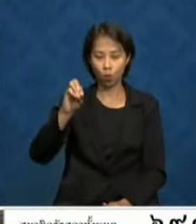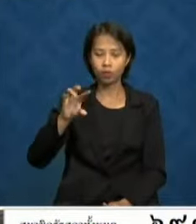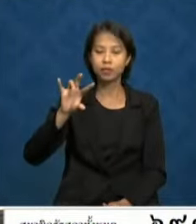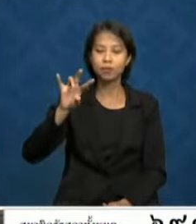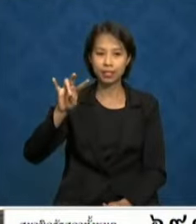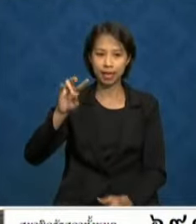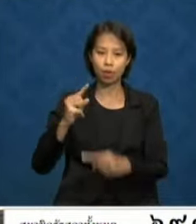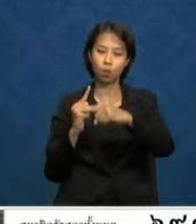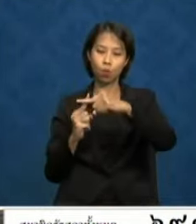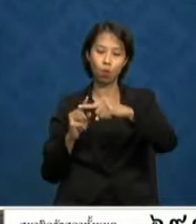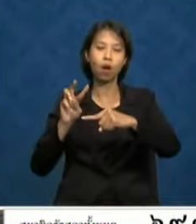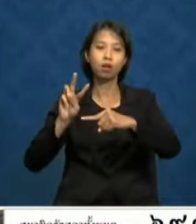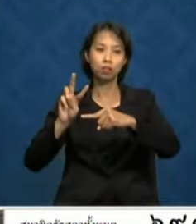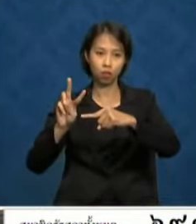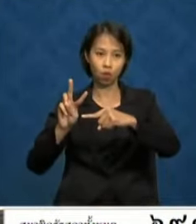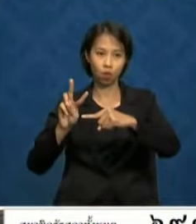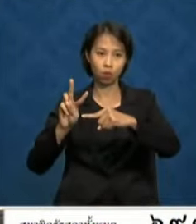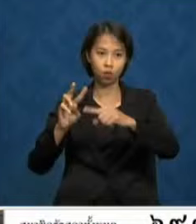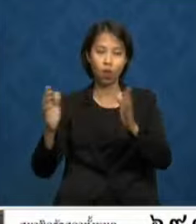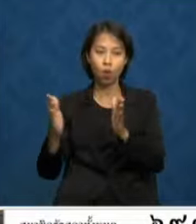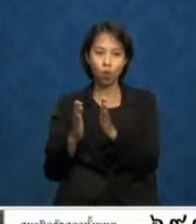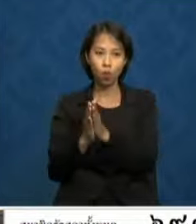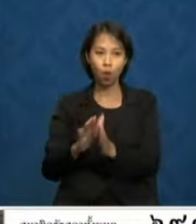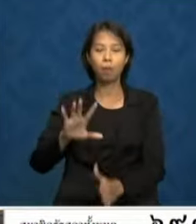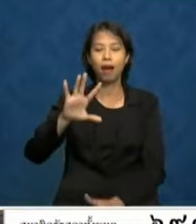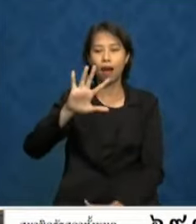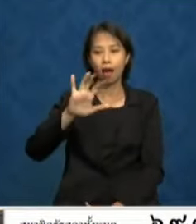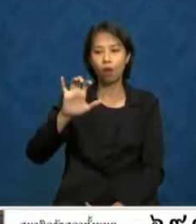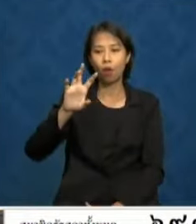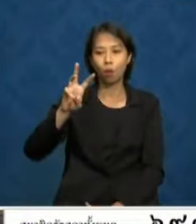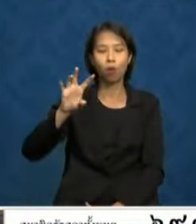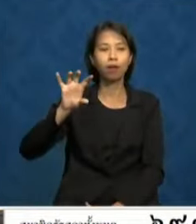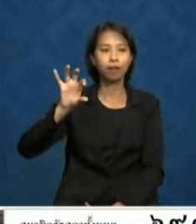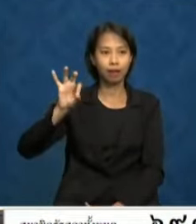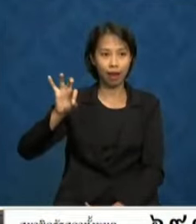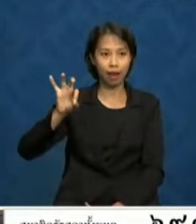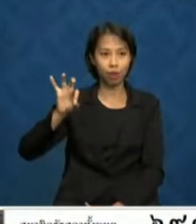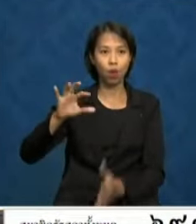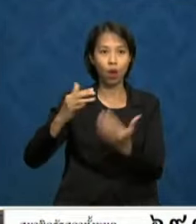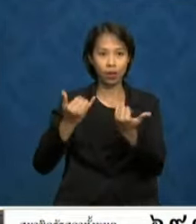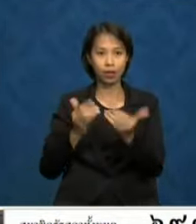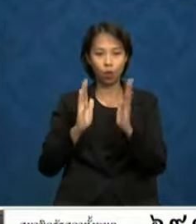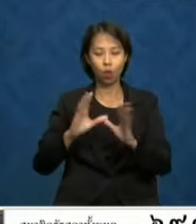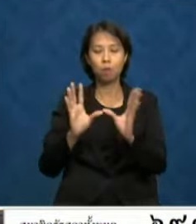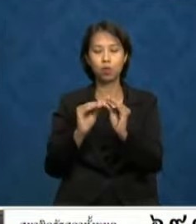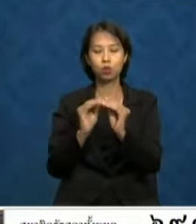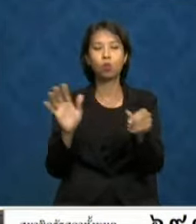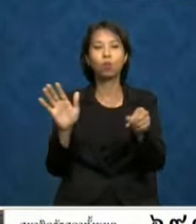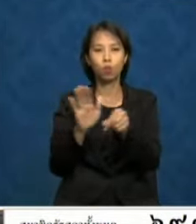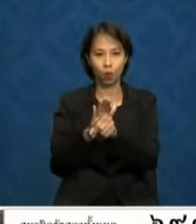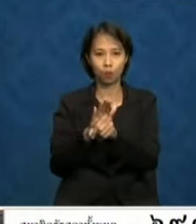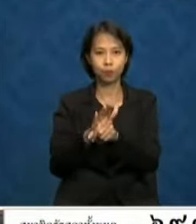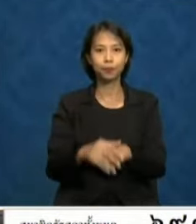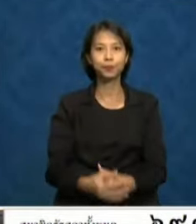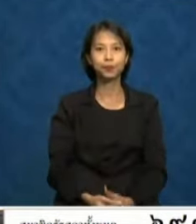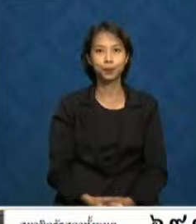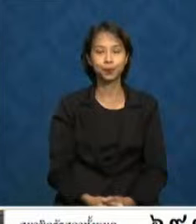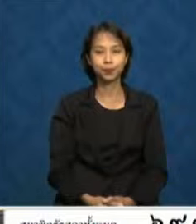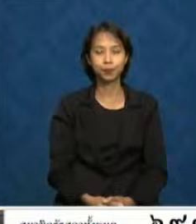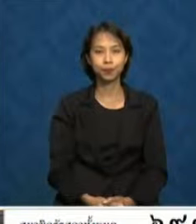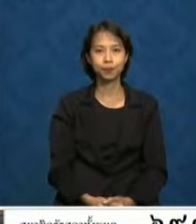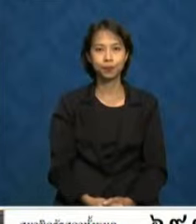567บวก2เป็น569นะครับครบวงประชุมครับ